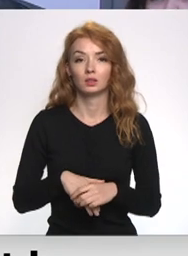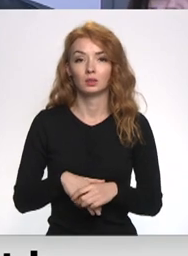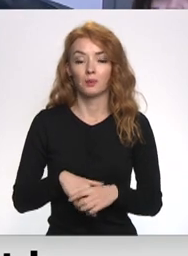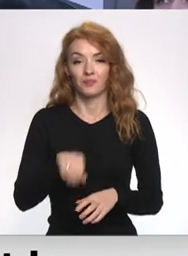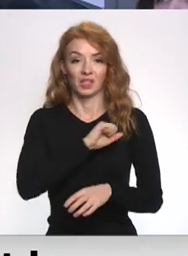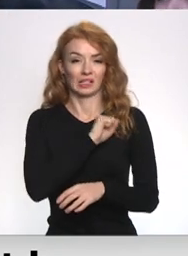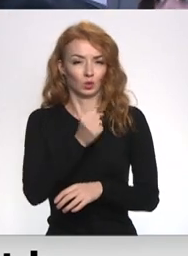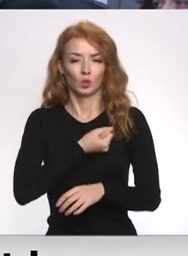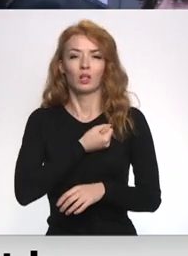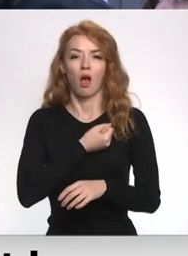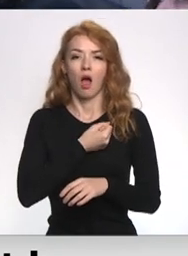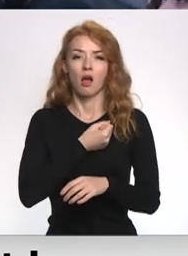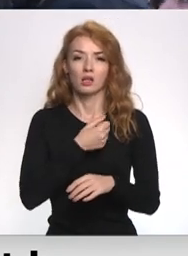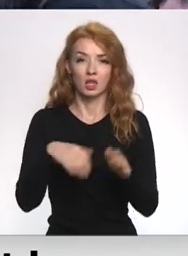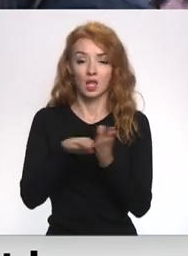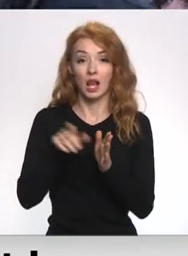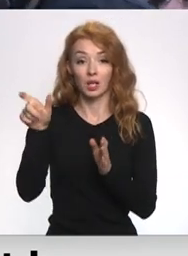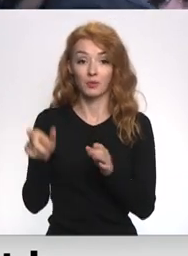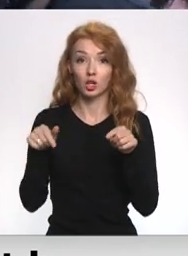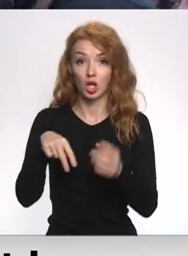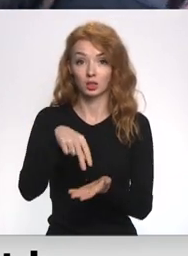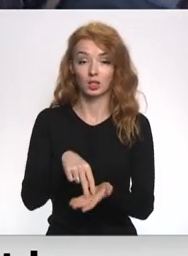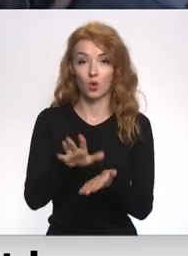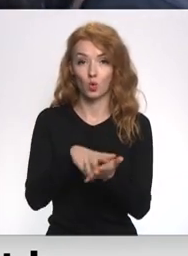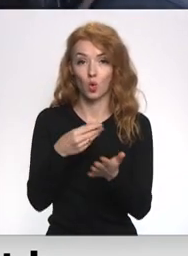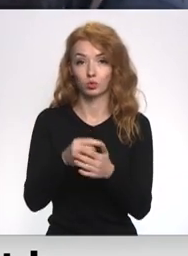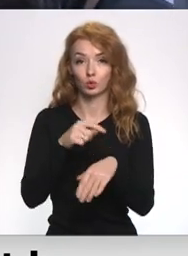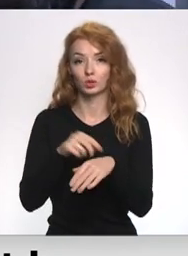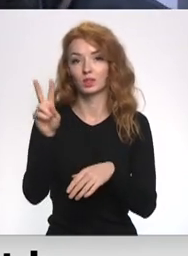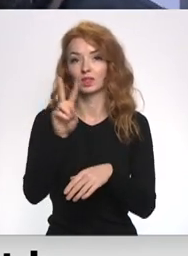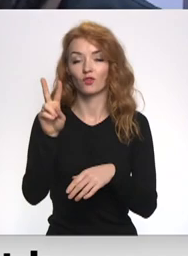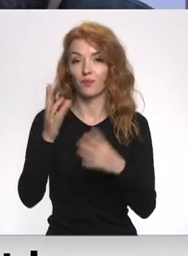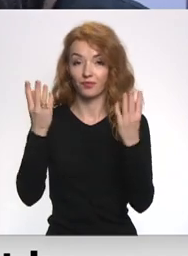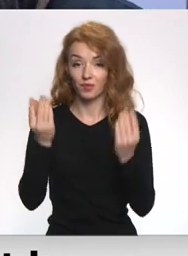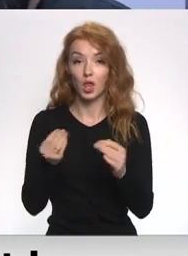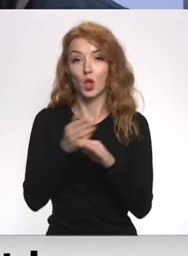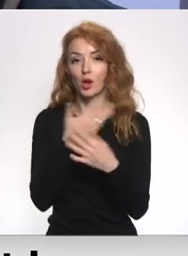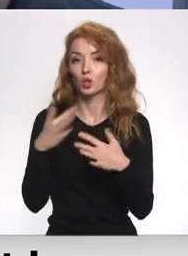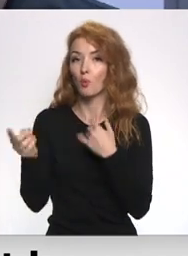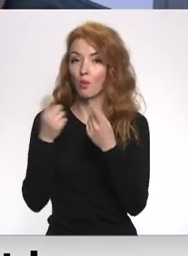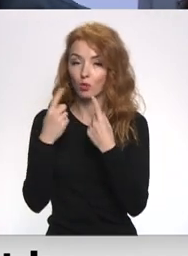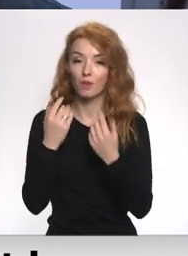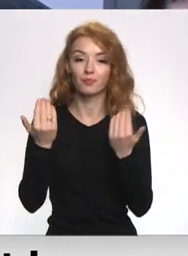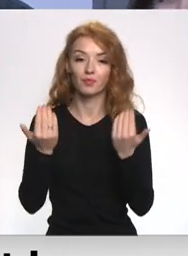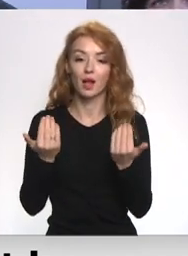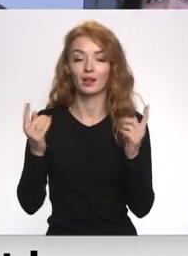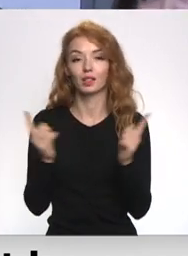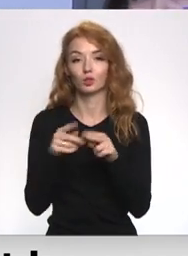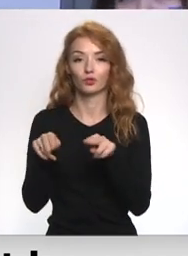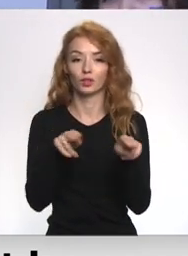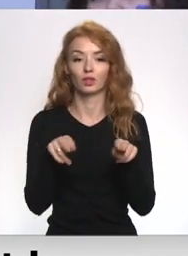Izturīgākie piketa dalībnieki šeit atrodās jau kopš pulkstens diviem dienām. Mēs pirmīt arī ar viņiem parunājām. Tagad lūdzu video, kas